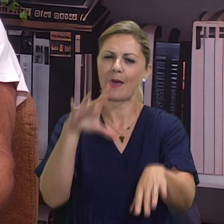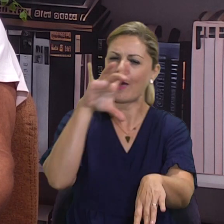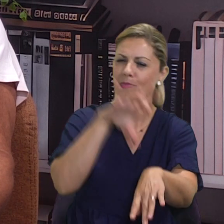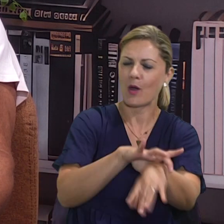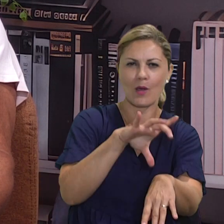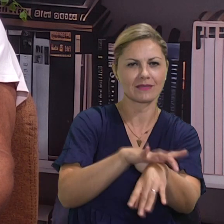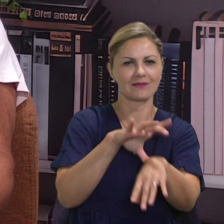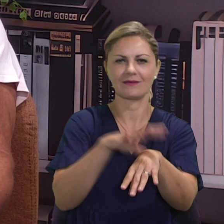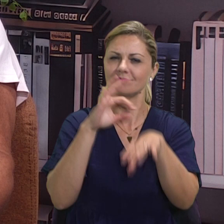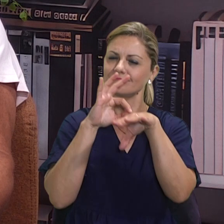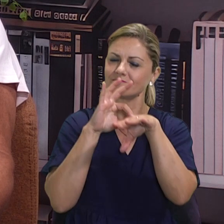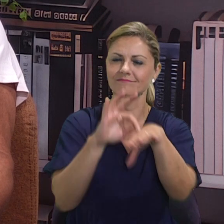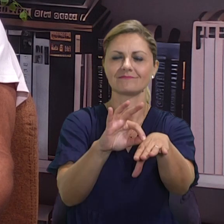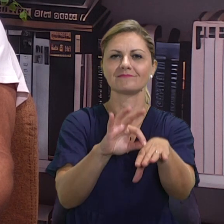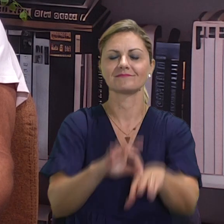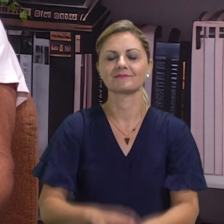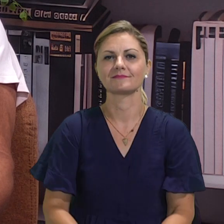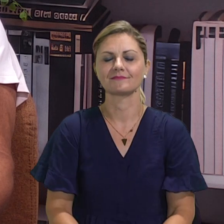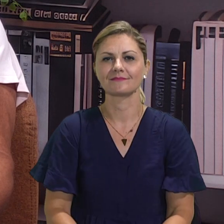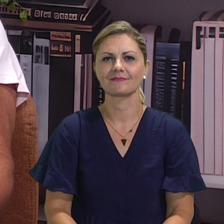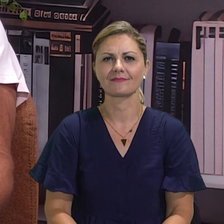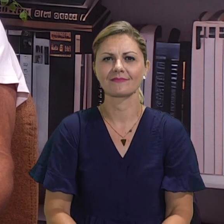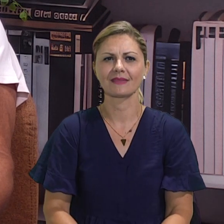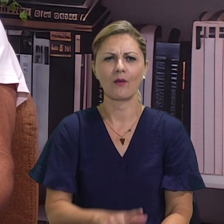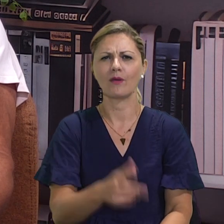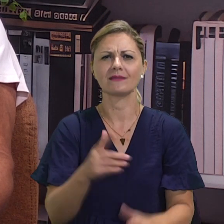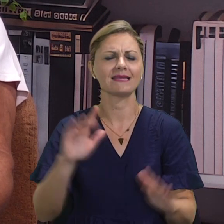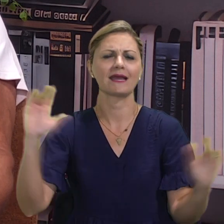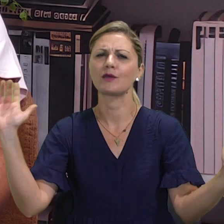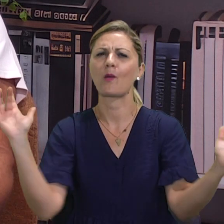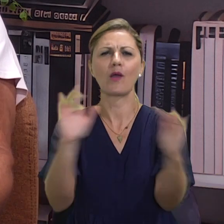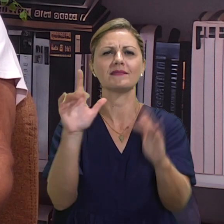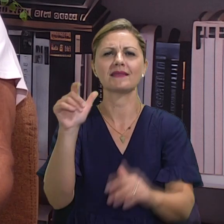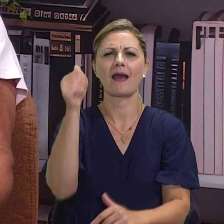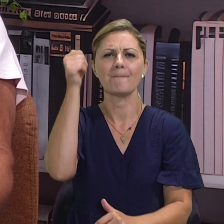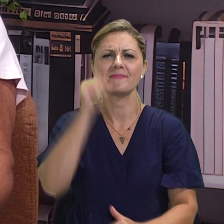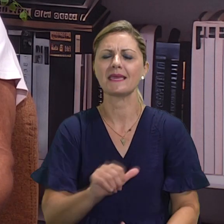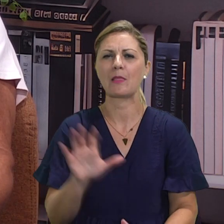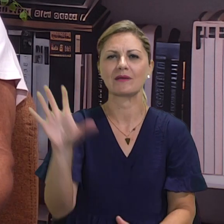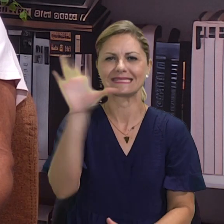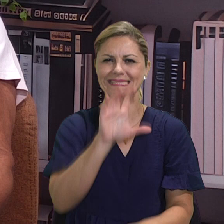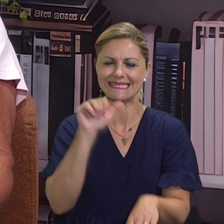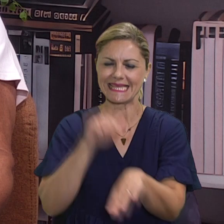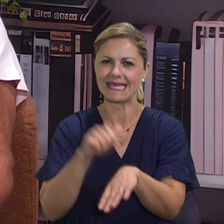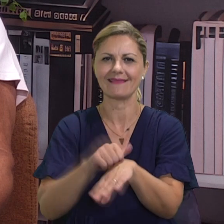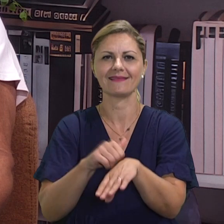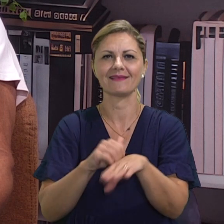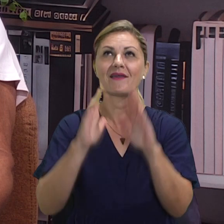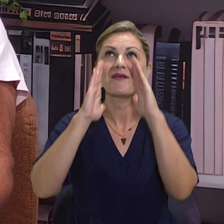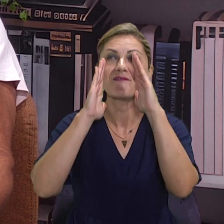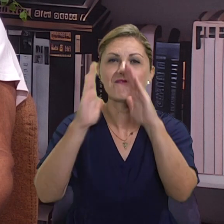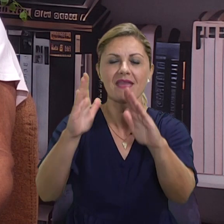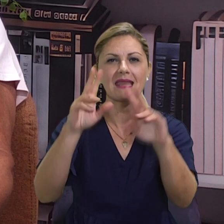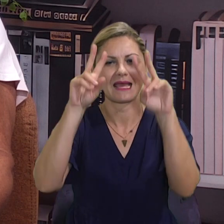poeta doktus Kristijanus, začinjavac o vrimena svoga. Nika kontra biloj stini, čuvaj sestru,